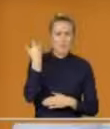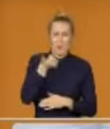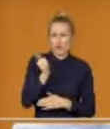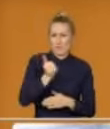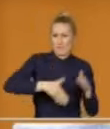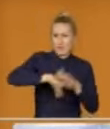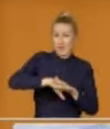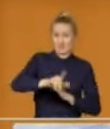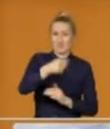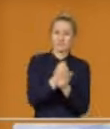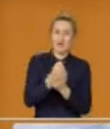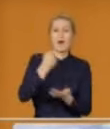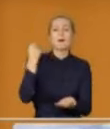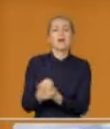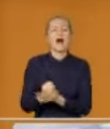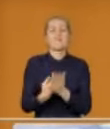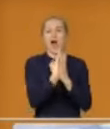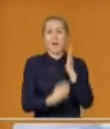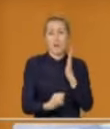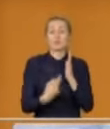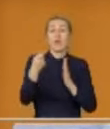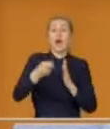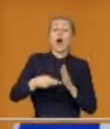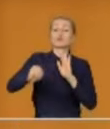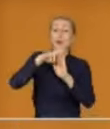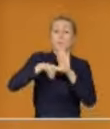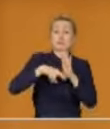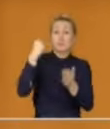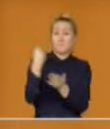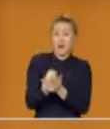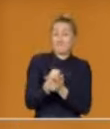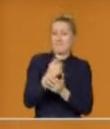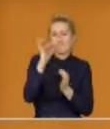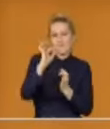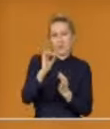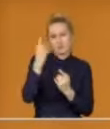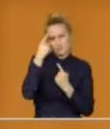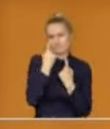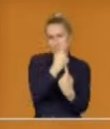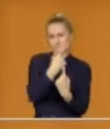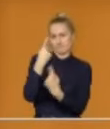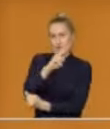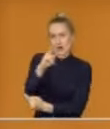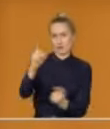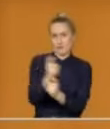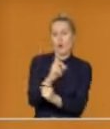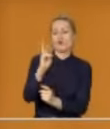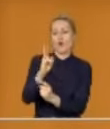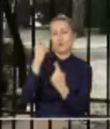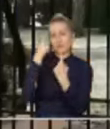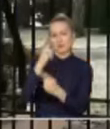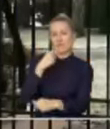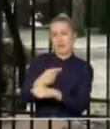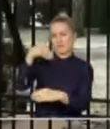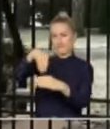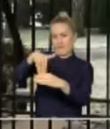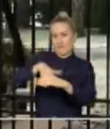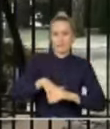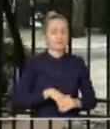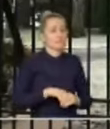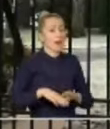prawa aborcyjnego, a przepisy prawa w tej dziedzinie są we właściwościach państw członkowskich. Prezes